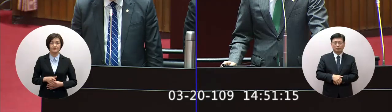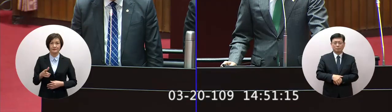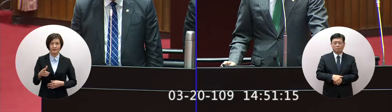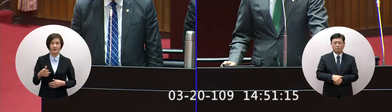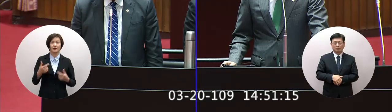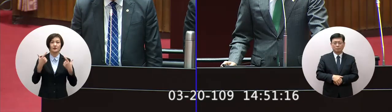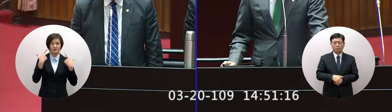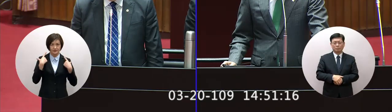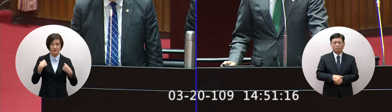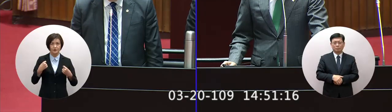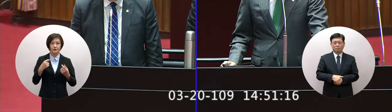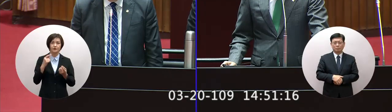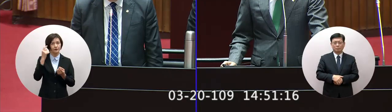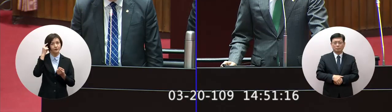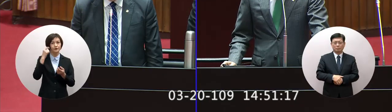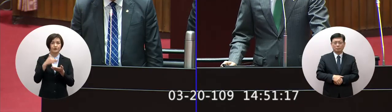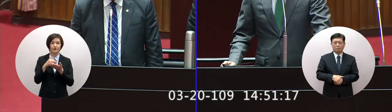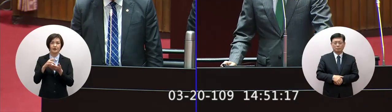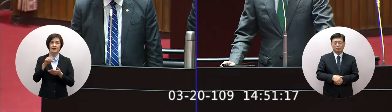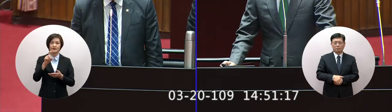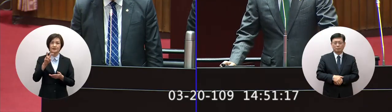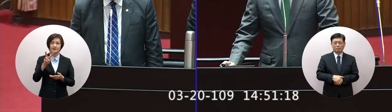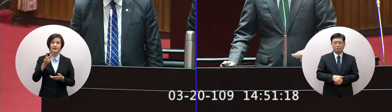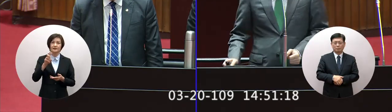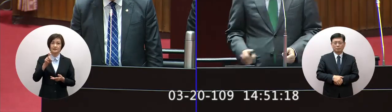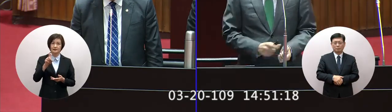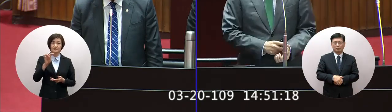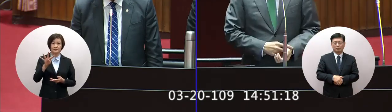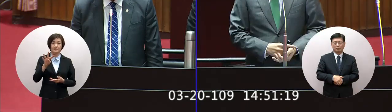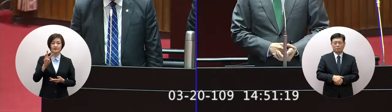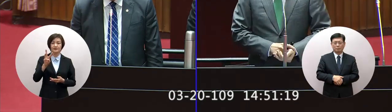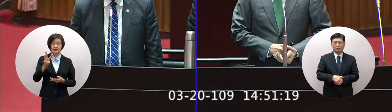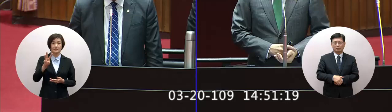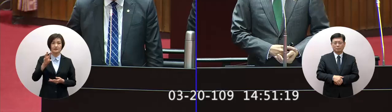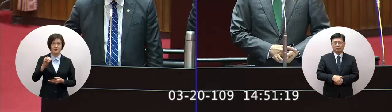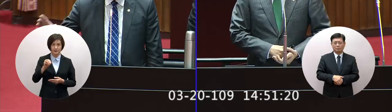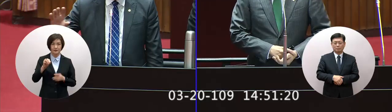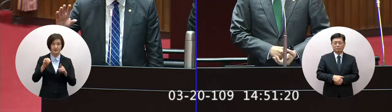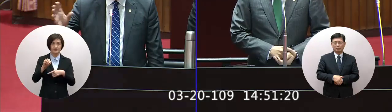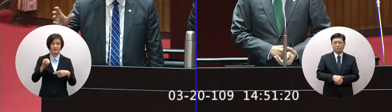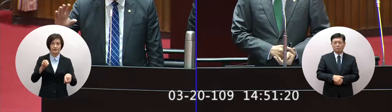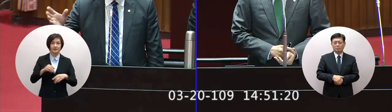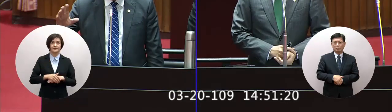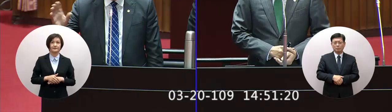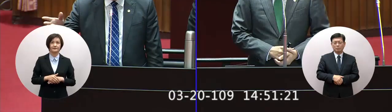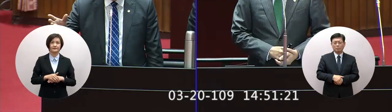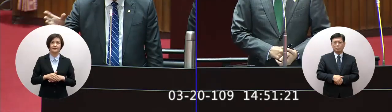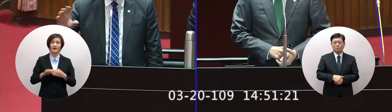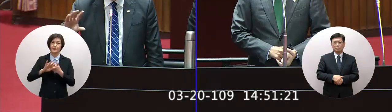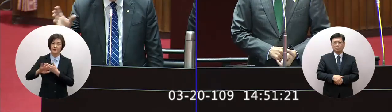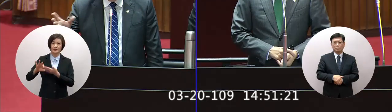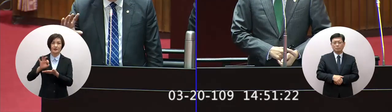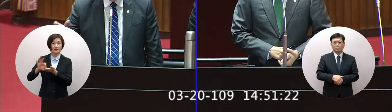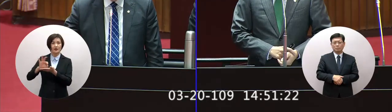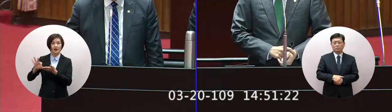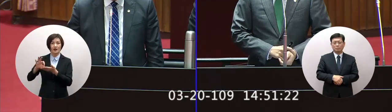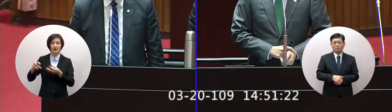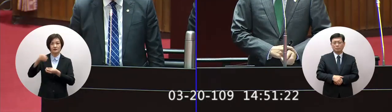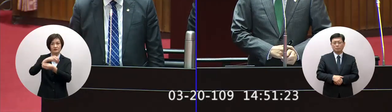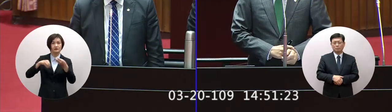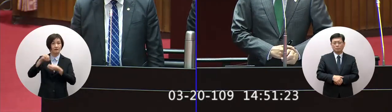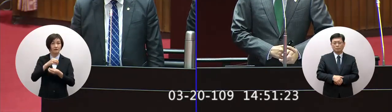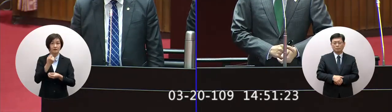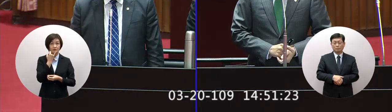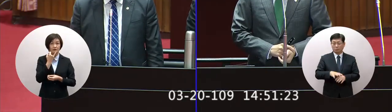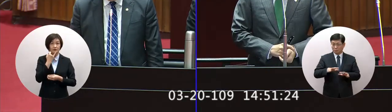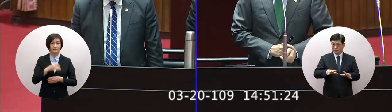当时本来估的时候是13万，但是因为我们其他的用途的一些费用可以互相再做一个